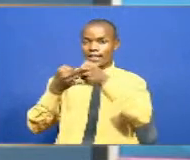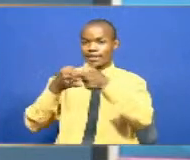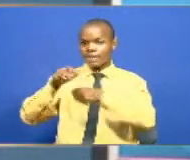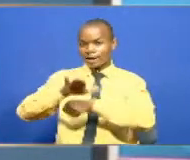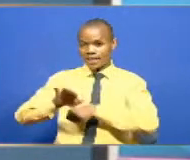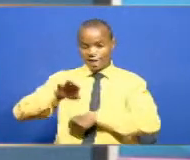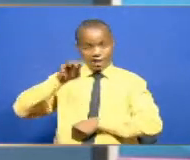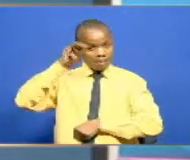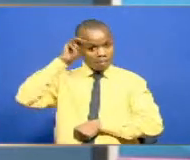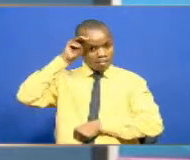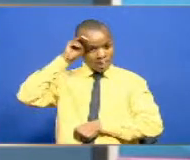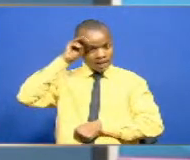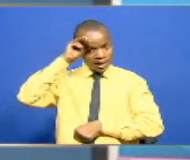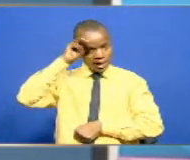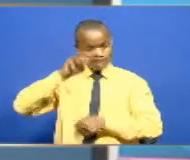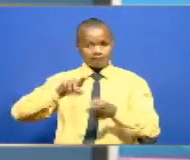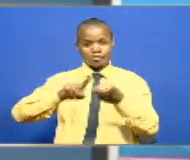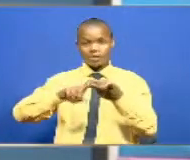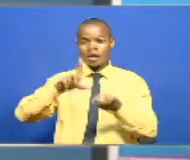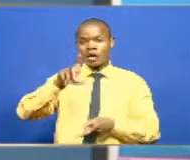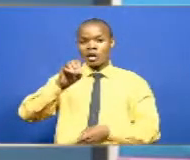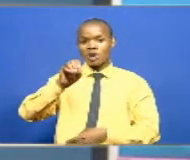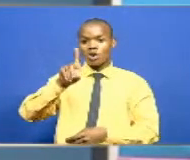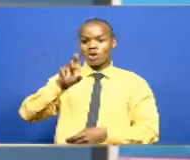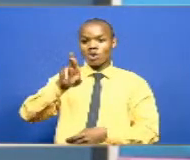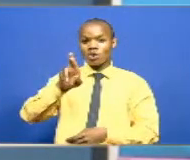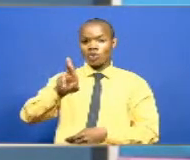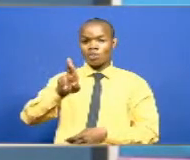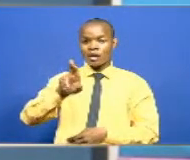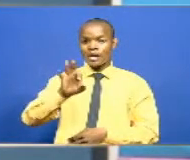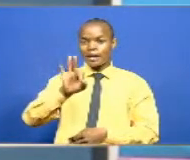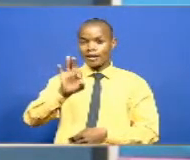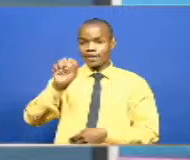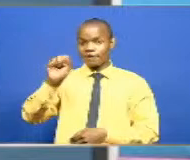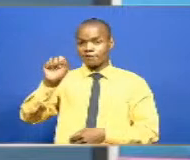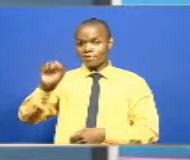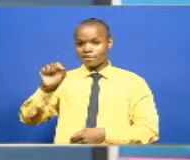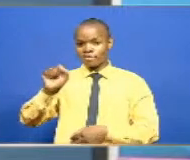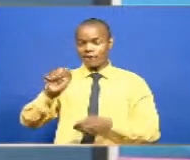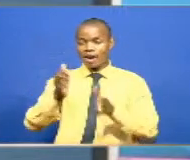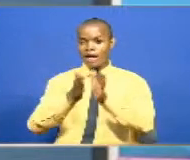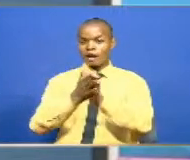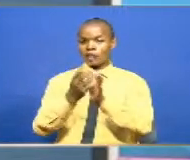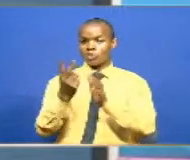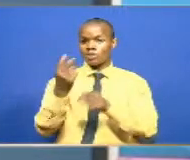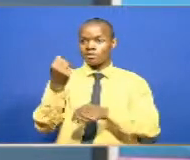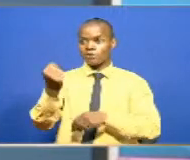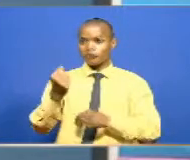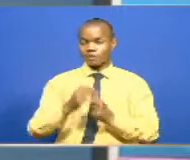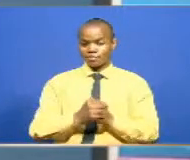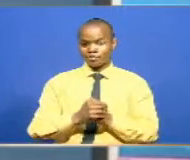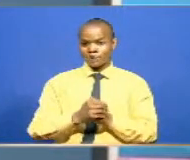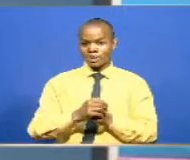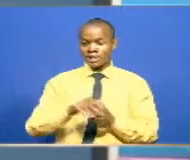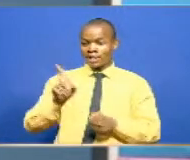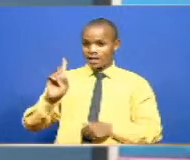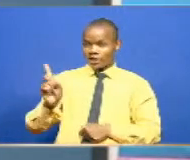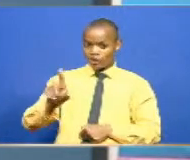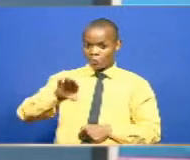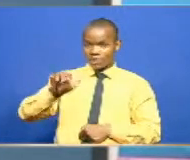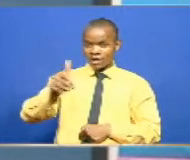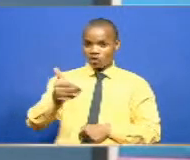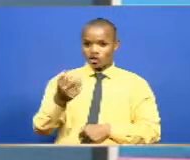Mandera. Maeneo ya Lodo tunakili kati ya nyuzi 35 na 25. Kaunti ya Nairobi tunakili kati ya